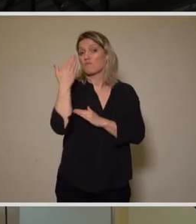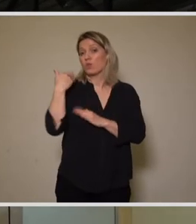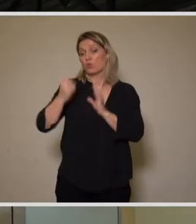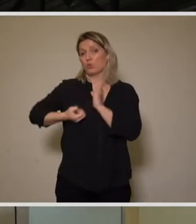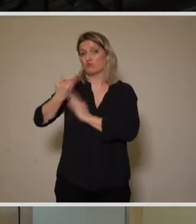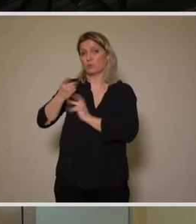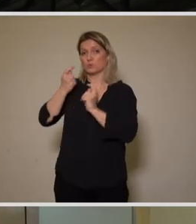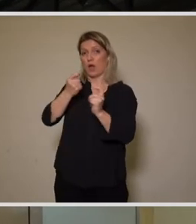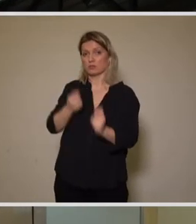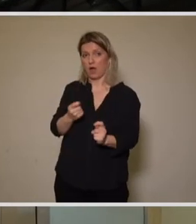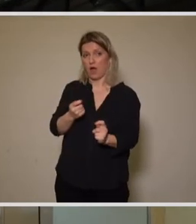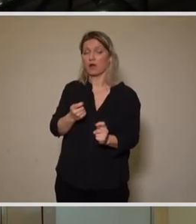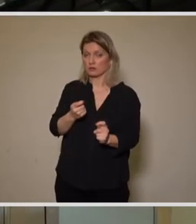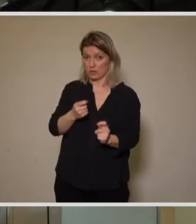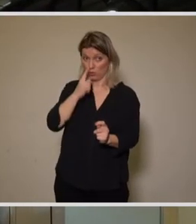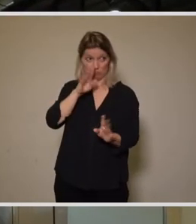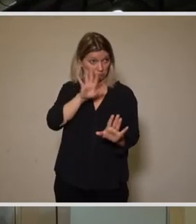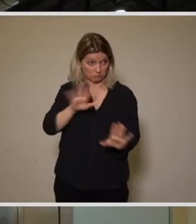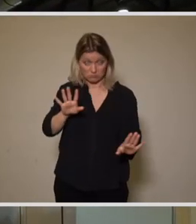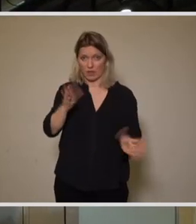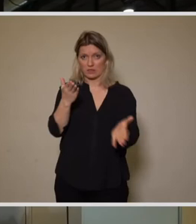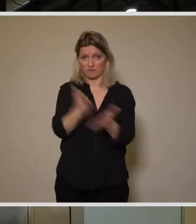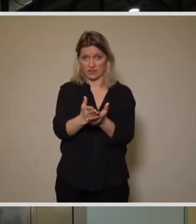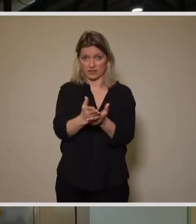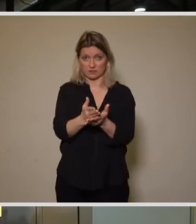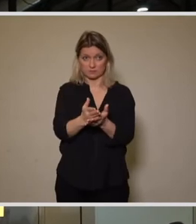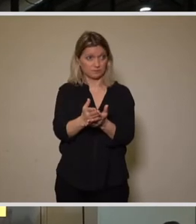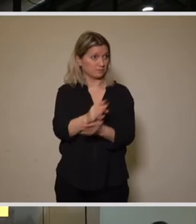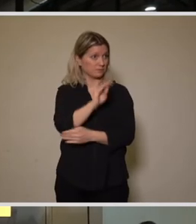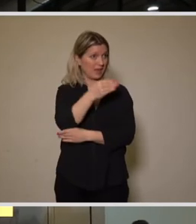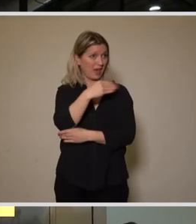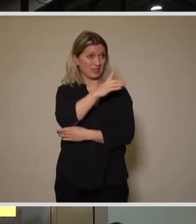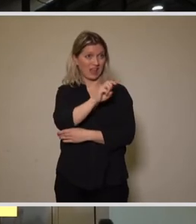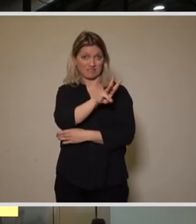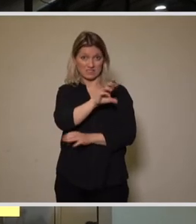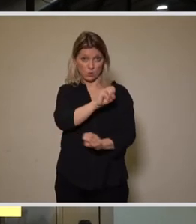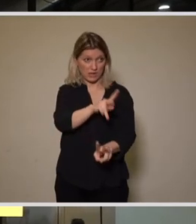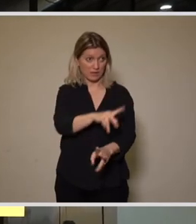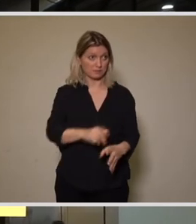und dann ist die Abstimmung soweit fertig. Herr Drews, soweit in Ordnung?